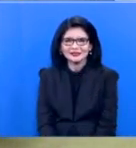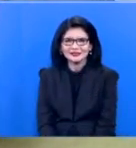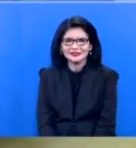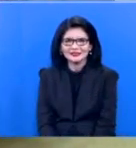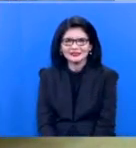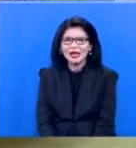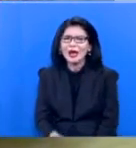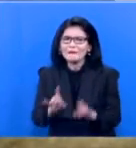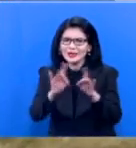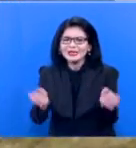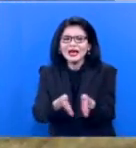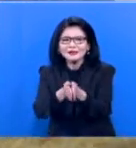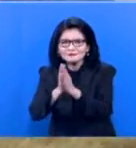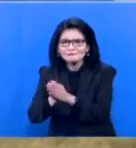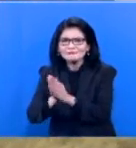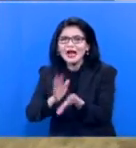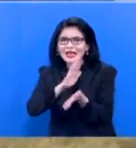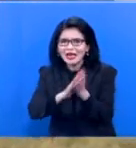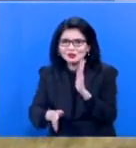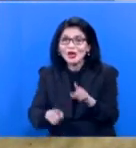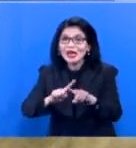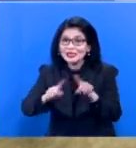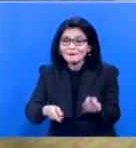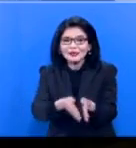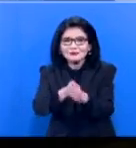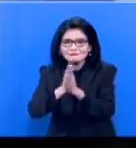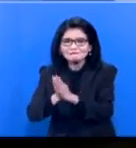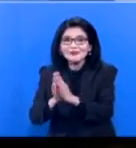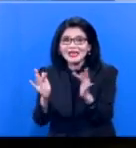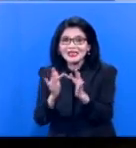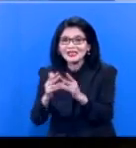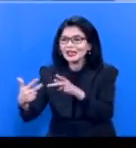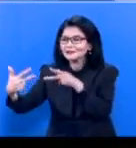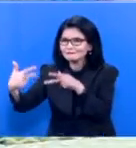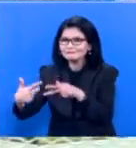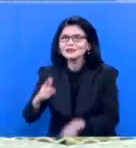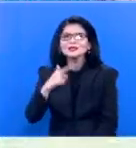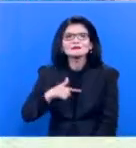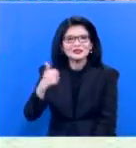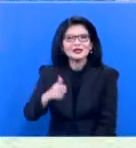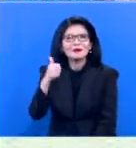tak sama dengan silaturahmi secara fisik, namun silaturahmi virtual juga bisa dibuat berkesan.